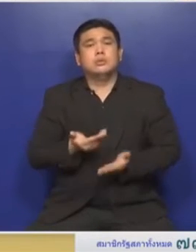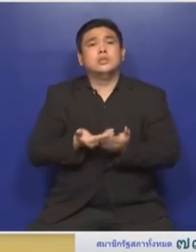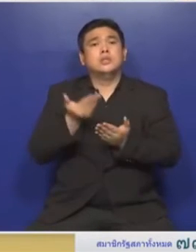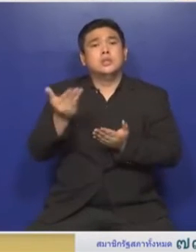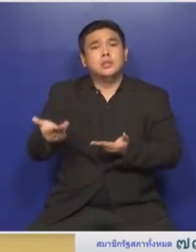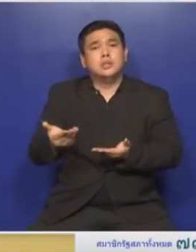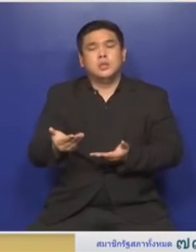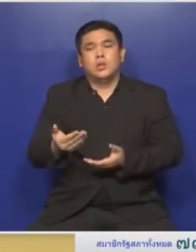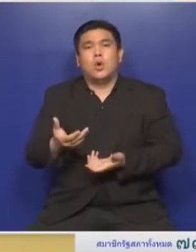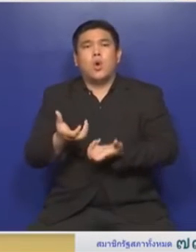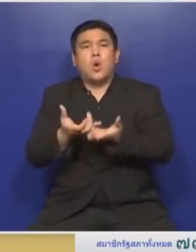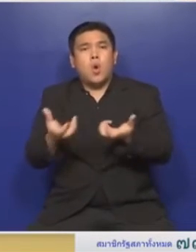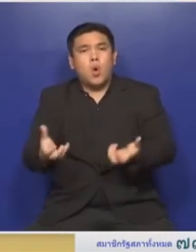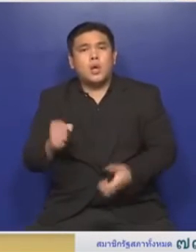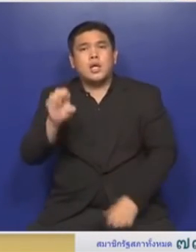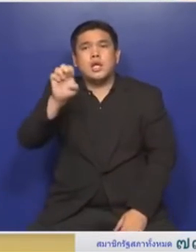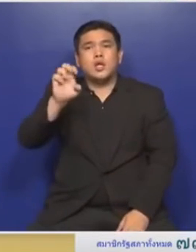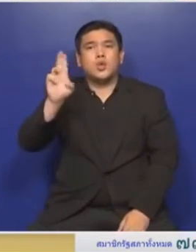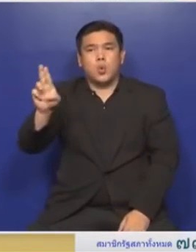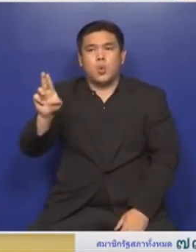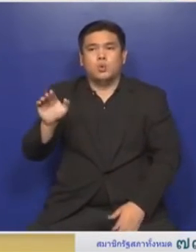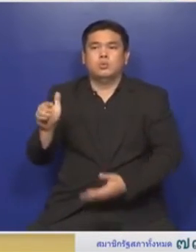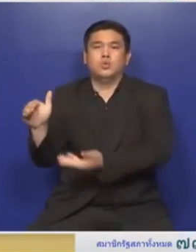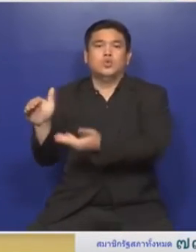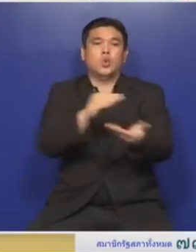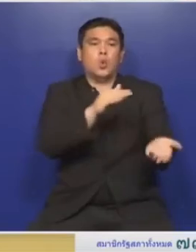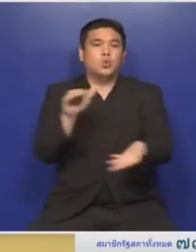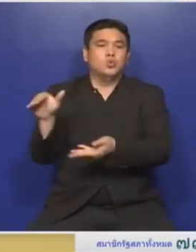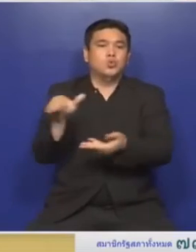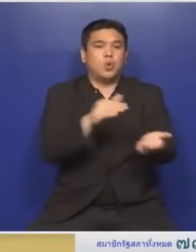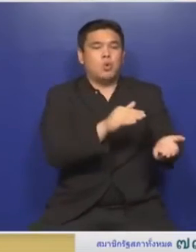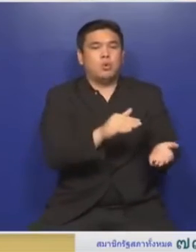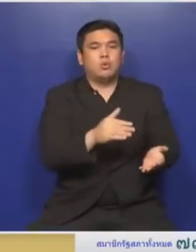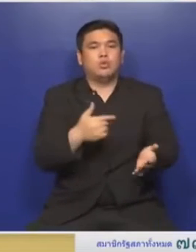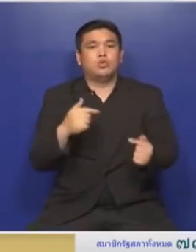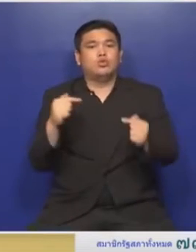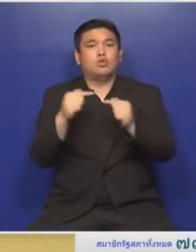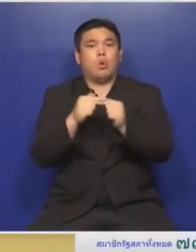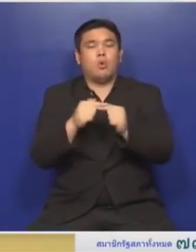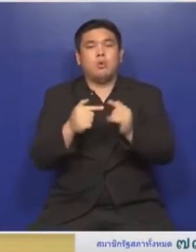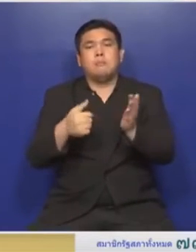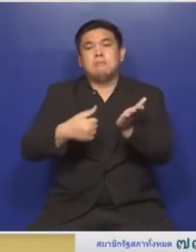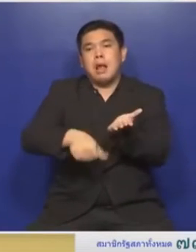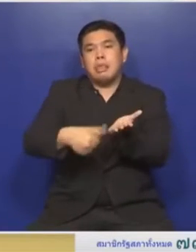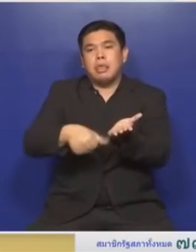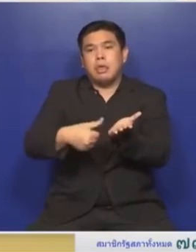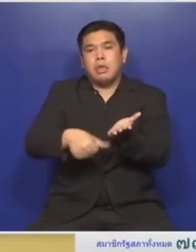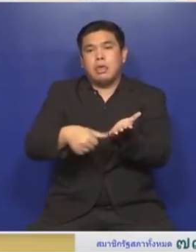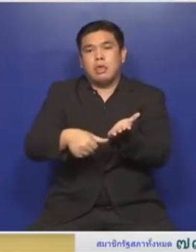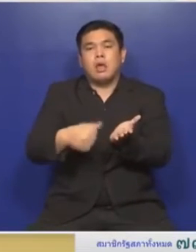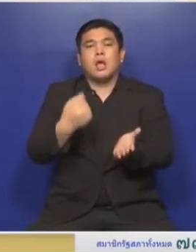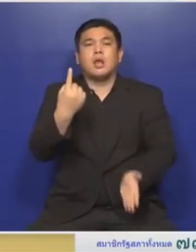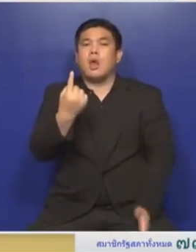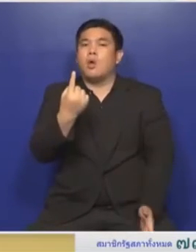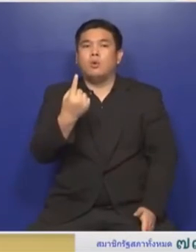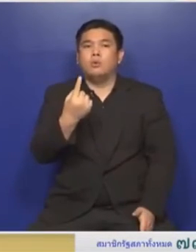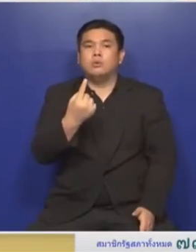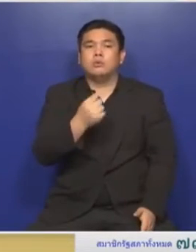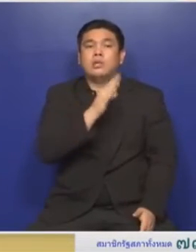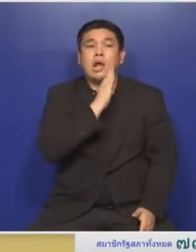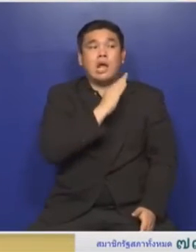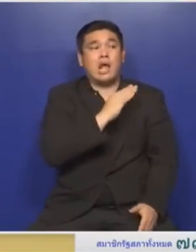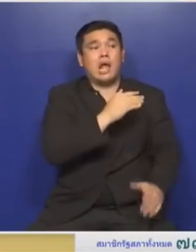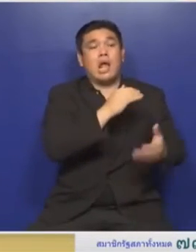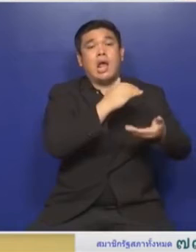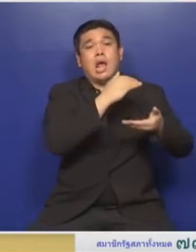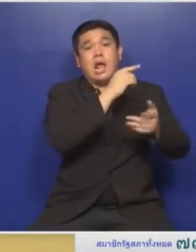สงค้าในตลาดของ EUโดยตลอดเจากมคแพงประสี มาขวางกันการซ้อสิงคาขอลิจากที่อ